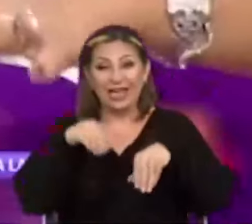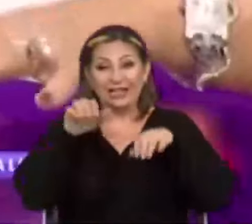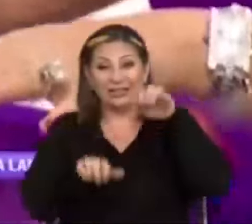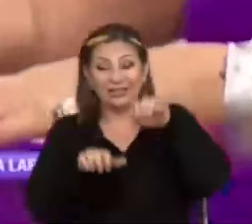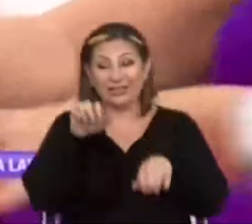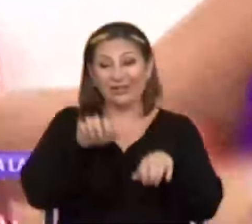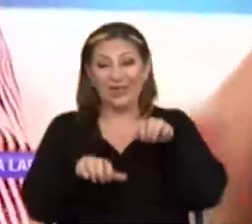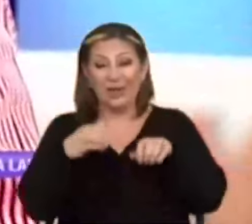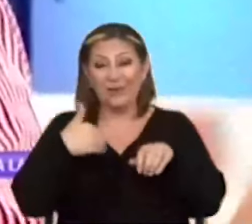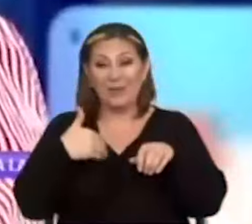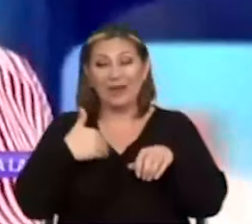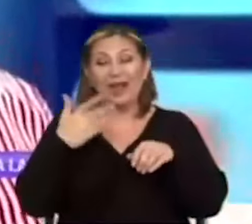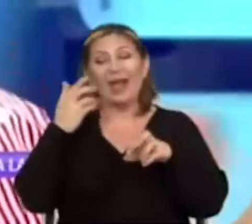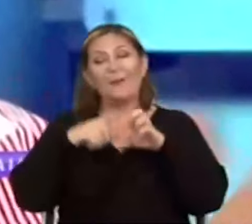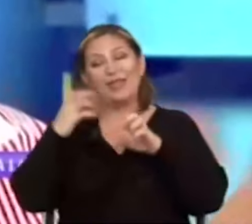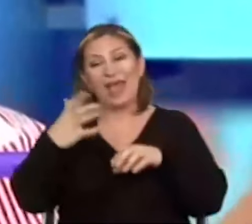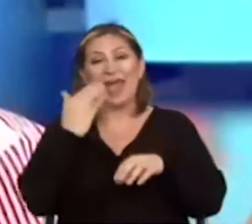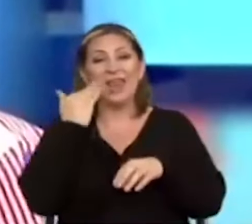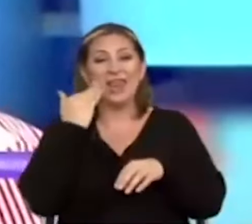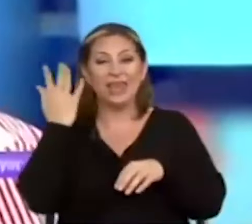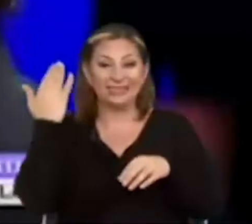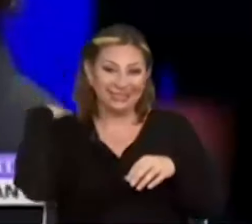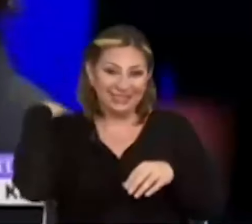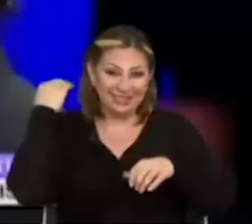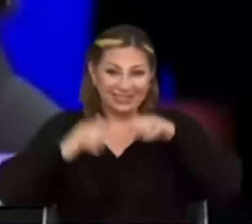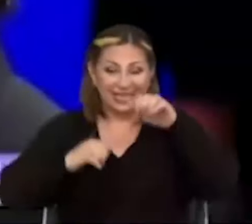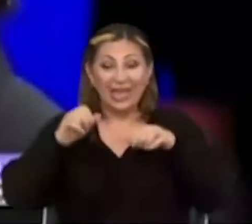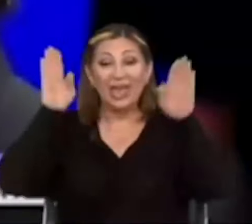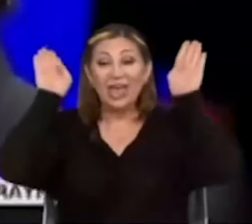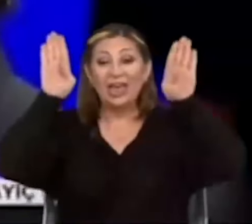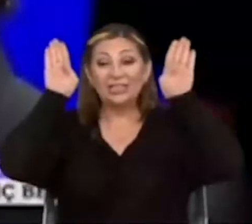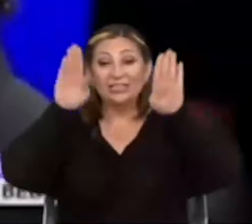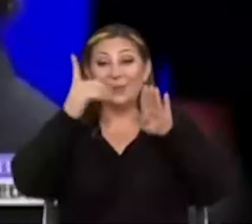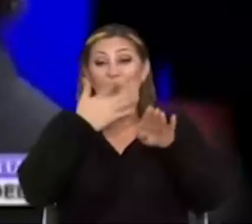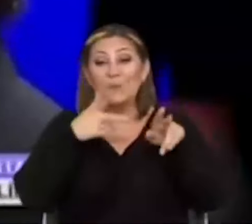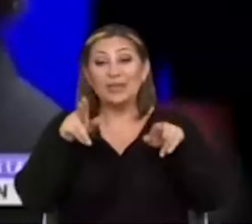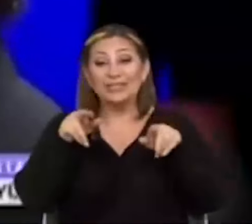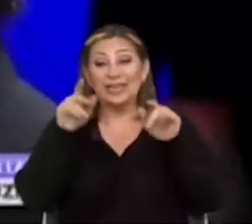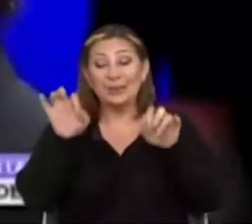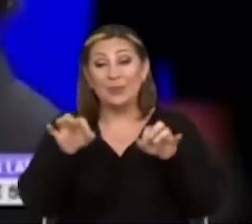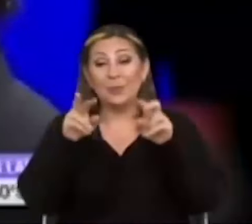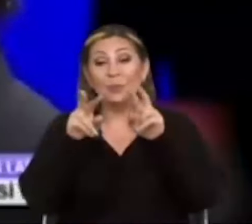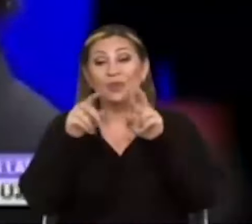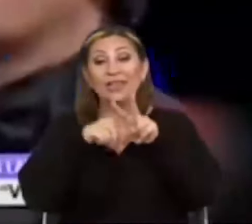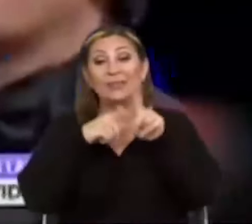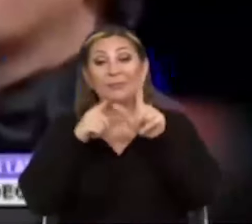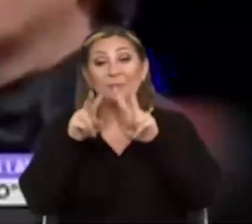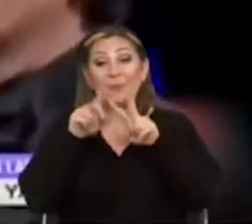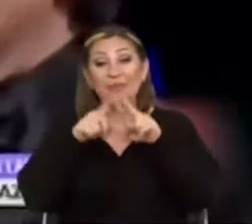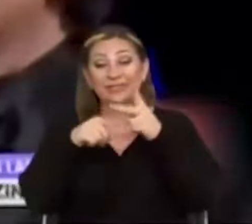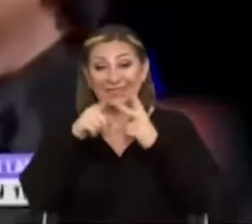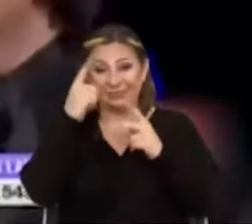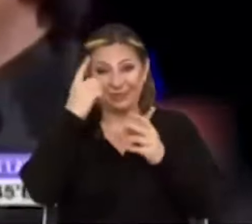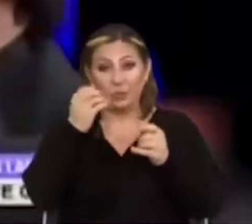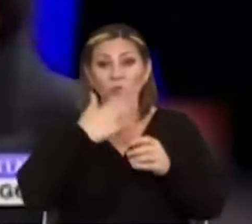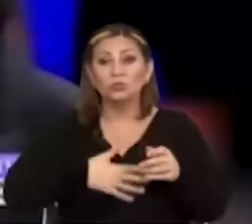çiğnetiyorlardı bile. Benim rahmetli anneannem sırtını çiğnetirdi. Eşeklerle ilgili bir benzer bilgiyi de Yılmaz Morgül'den almıştık. Bursa'da ilk